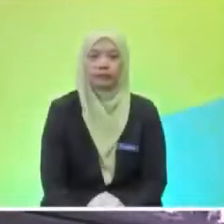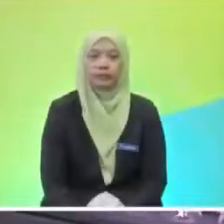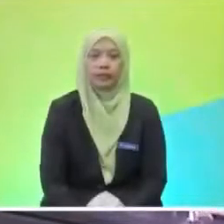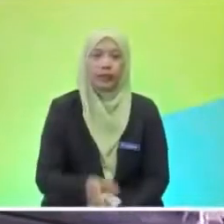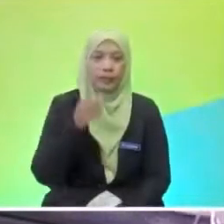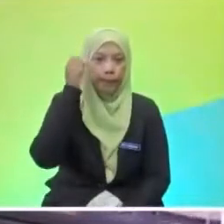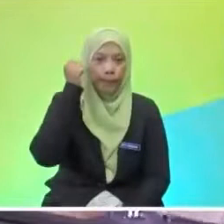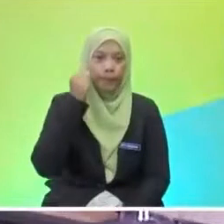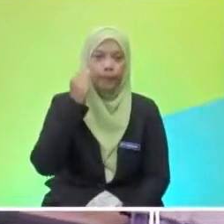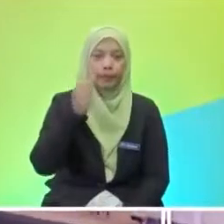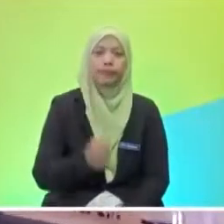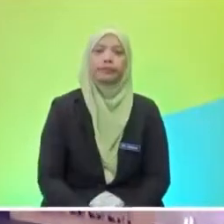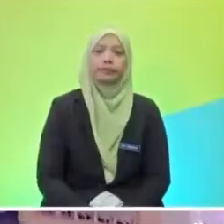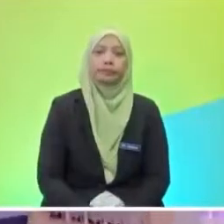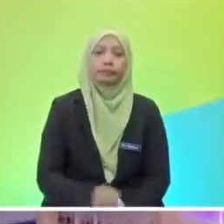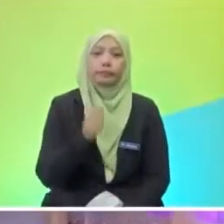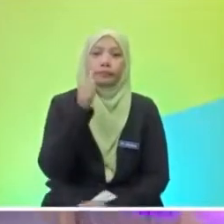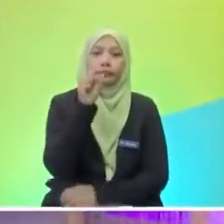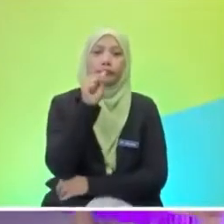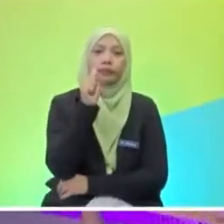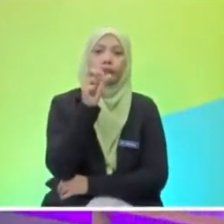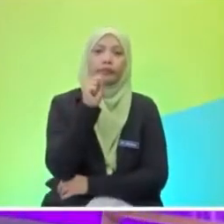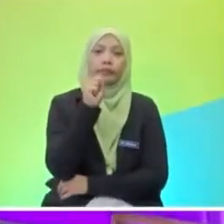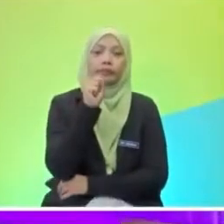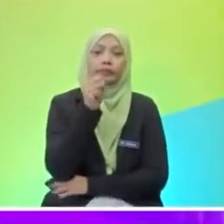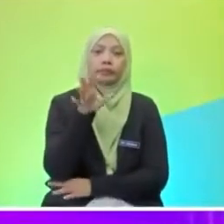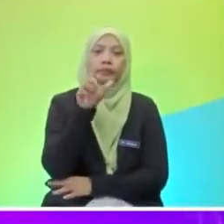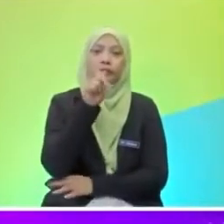asas kelestarian tingkatan 5